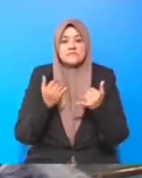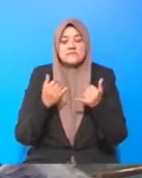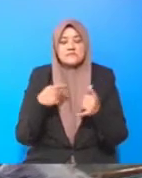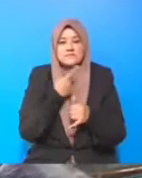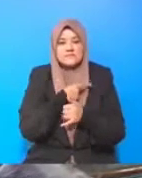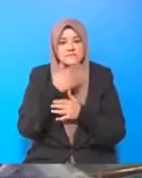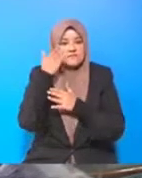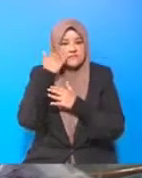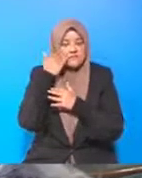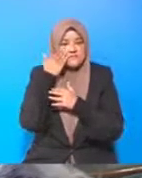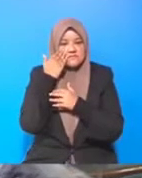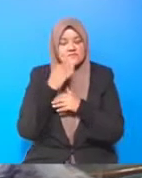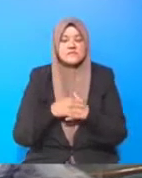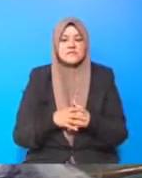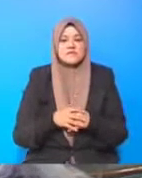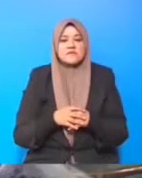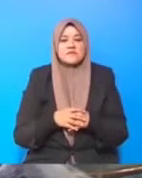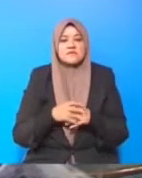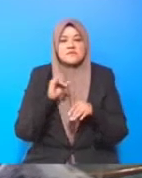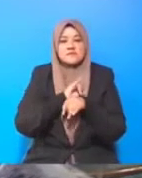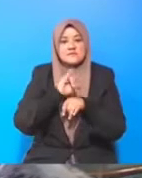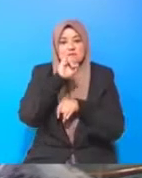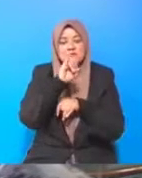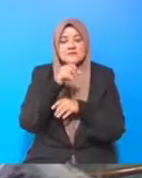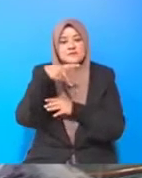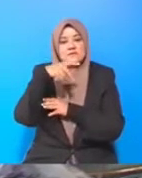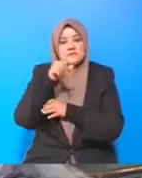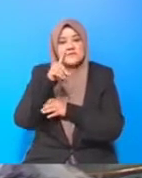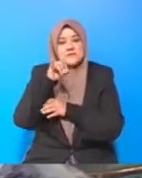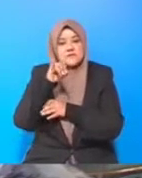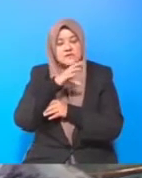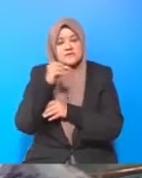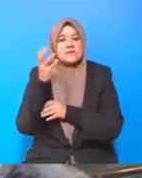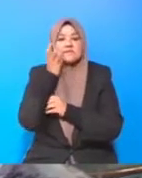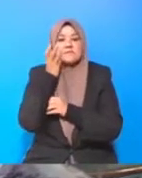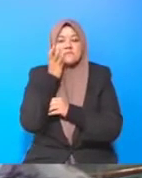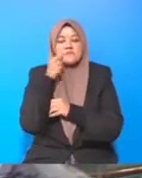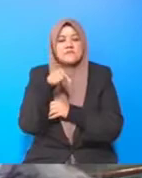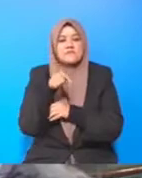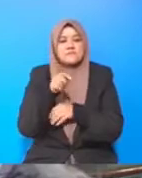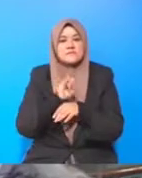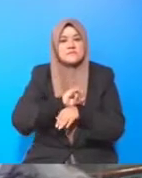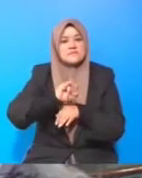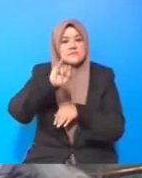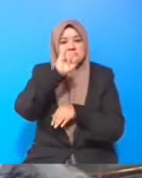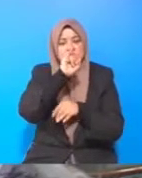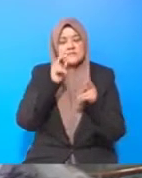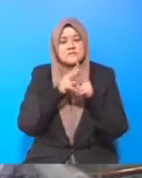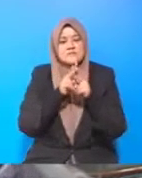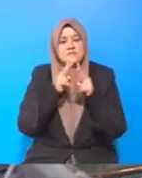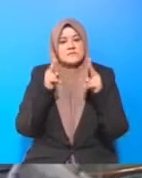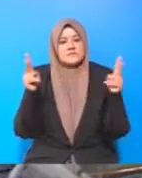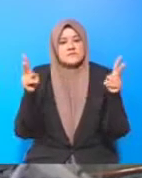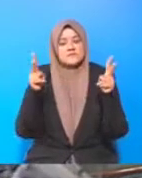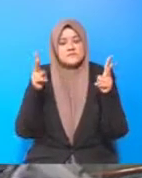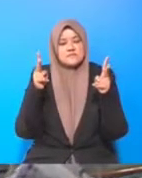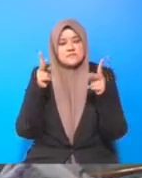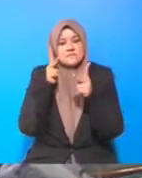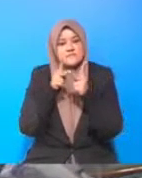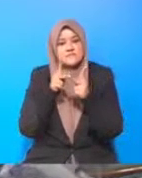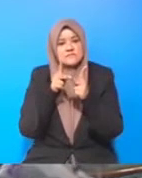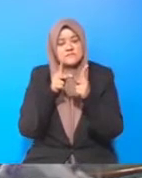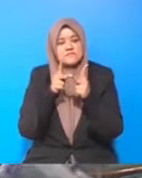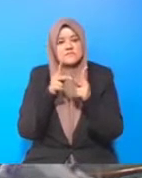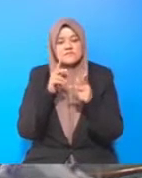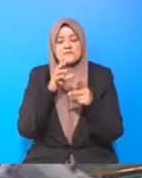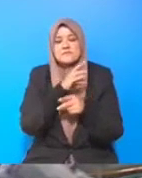banyak yang kita sedia maklum bahwa industri padi dan beras adalah merupakan satu industri yang sangat stratejik